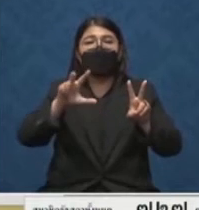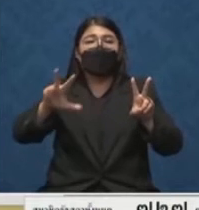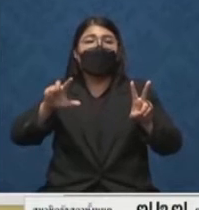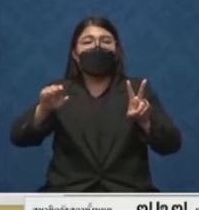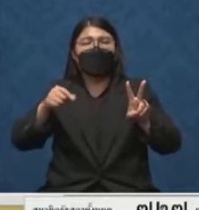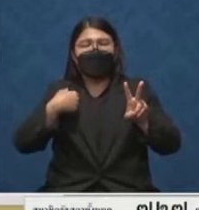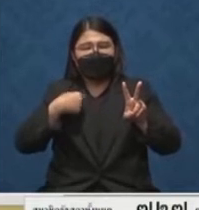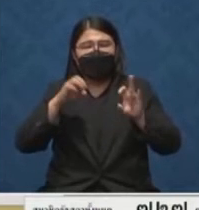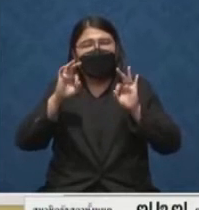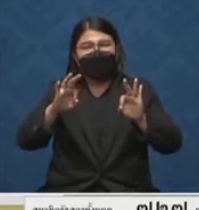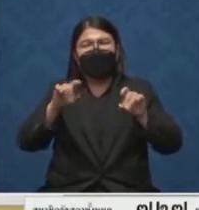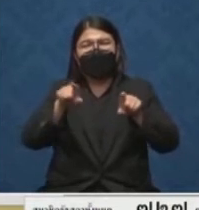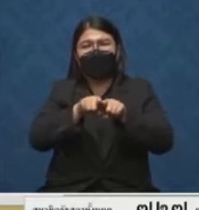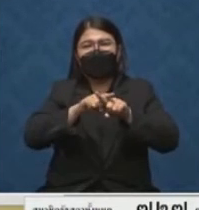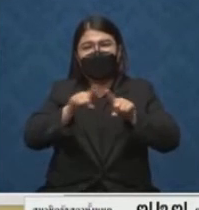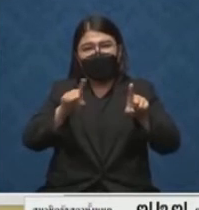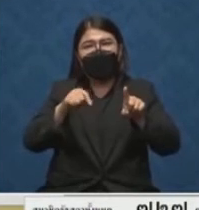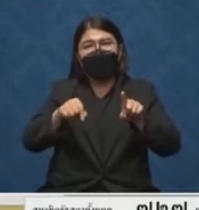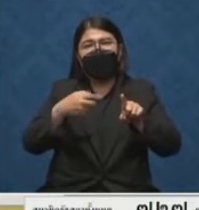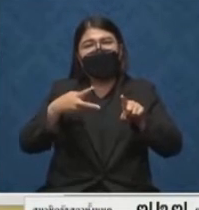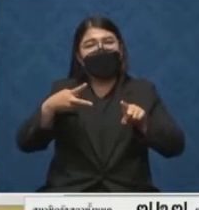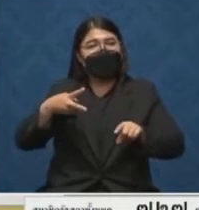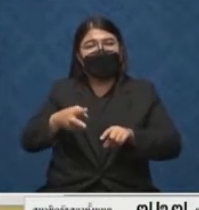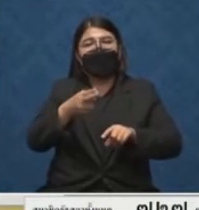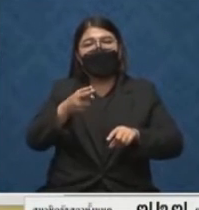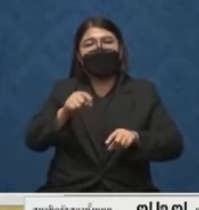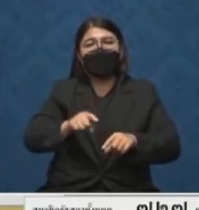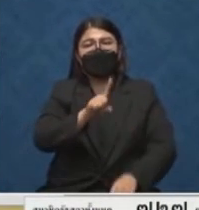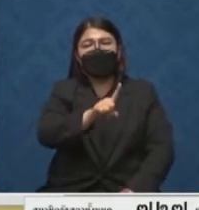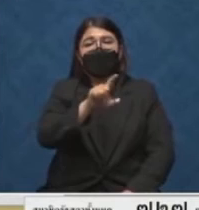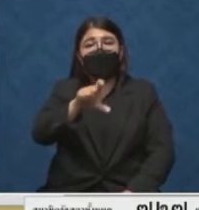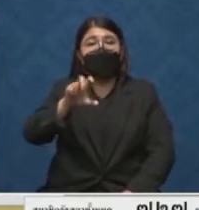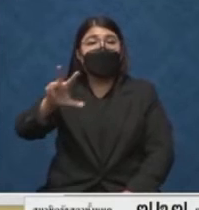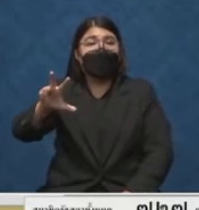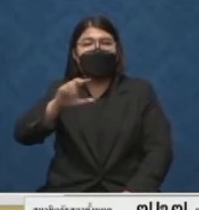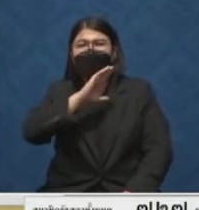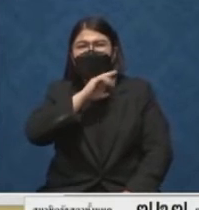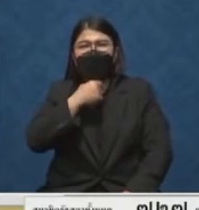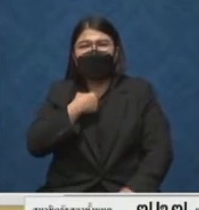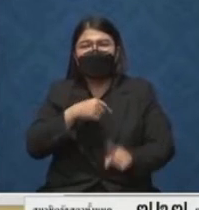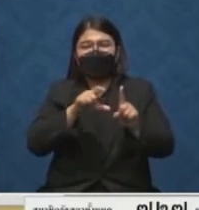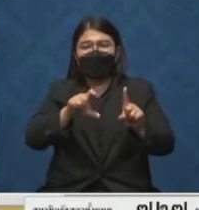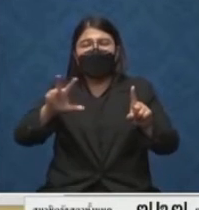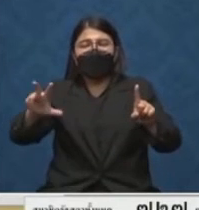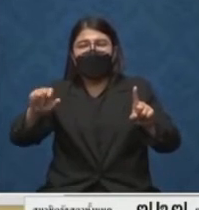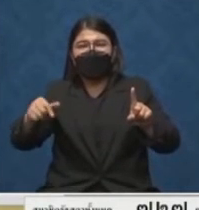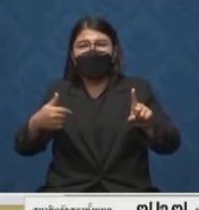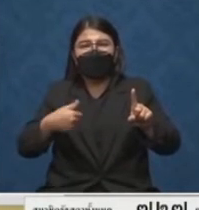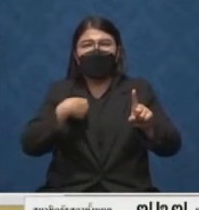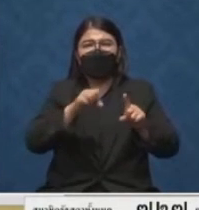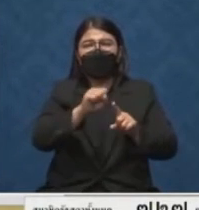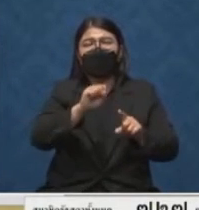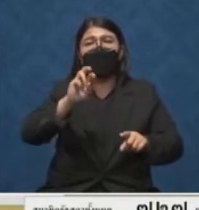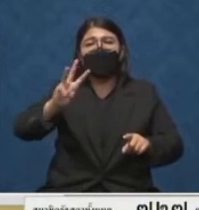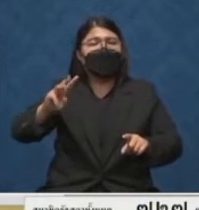นแตวาให้ตัดส่วนที่ว่าเป็นเสียง 1 ใน 3ถ้ไม่ได้ 1 ใน 3 ของสภาใดสภา 1 คืวุธธีสภาก